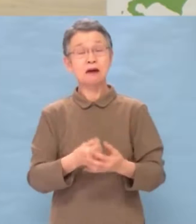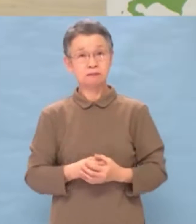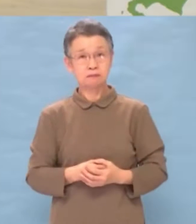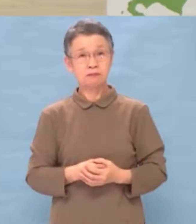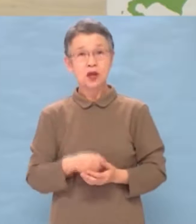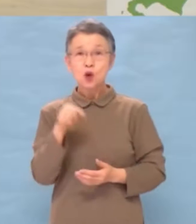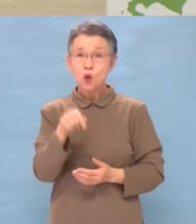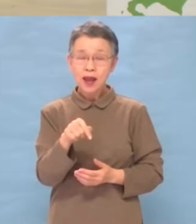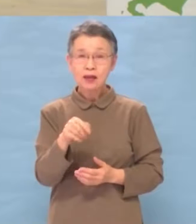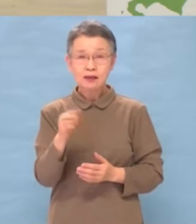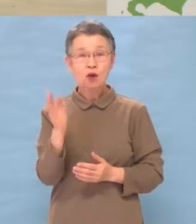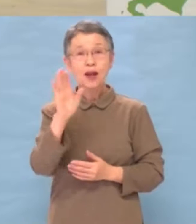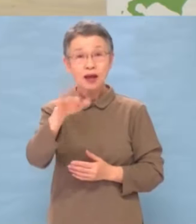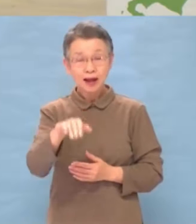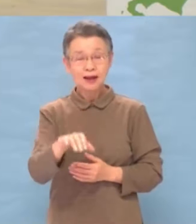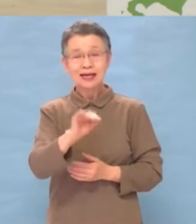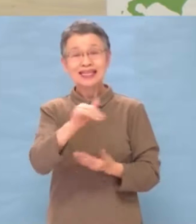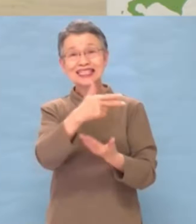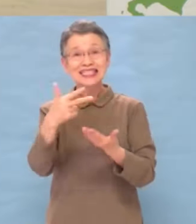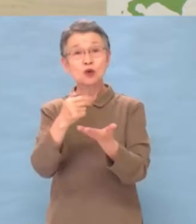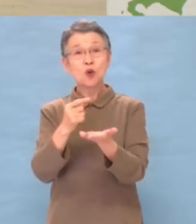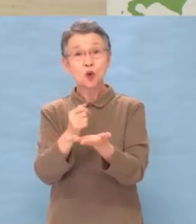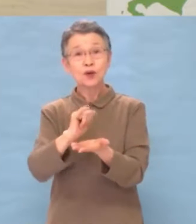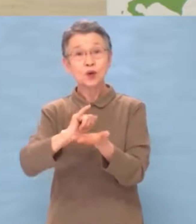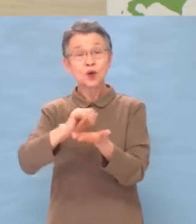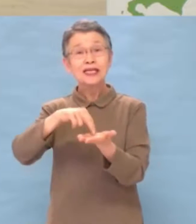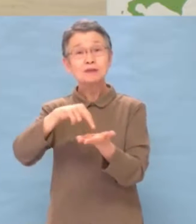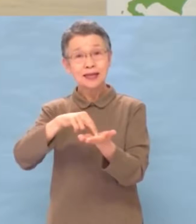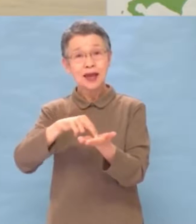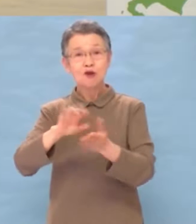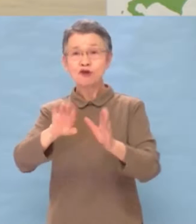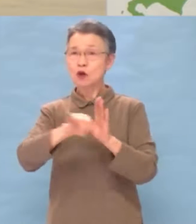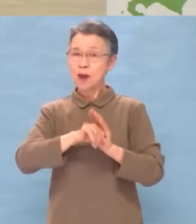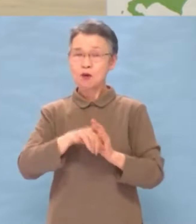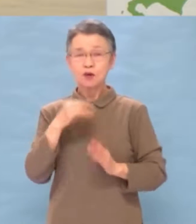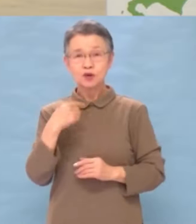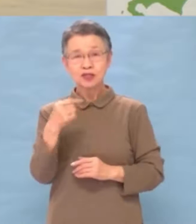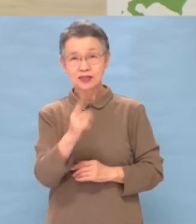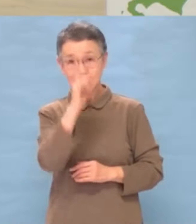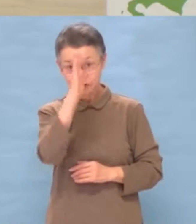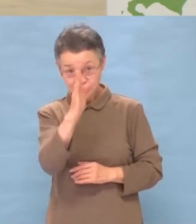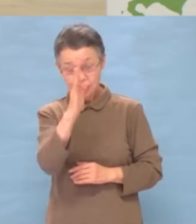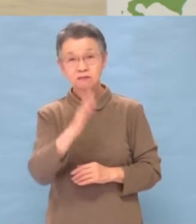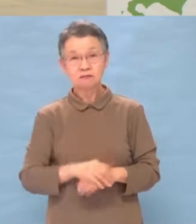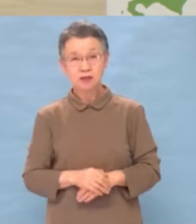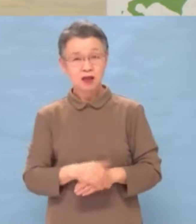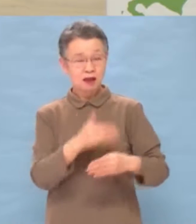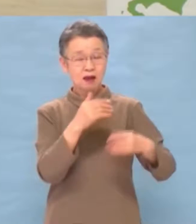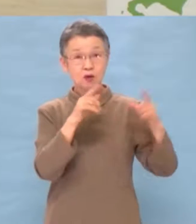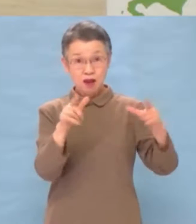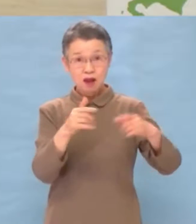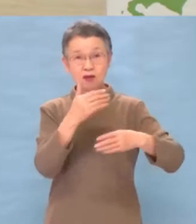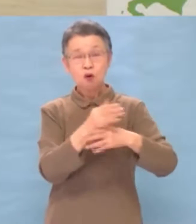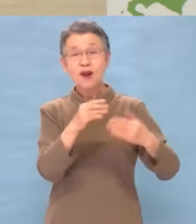えを示しました。まずこれに対する、知事としての受け止めを、お聞かせください。 同省連の政